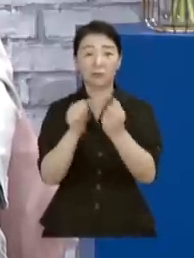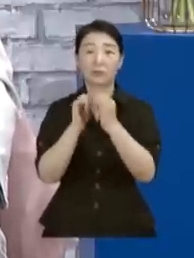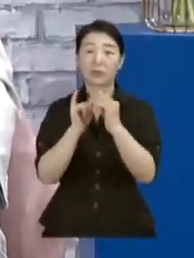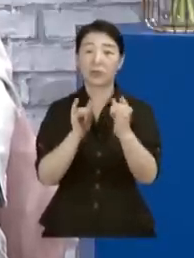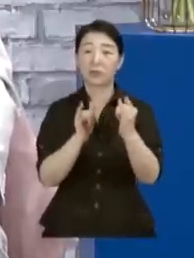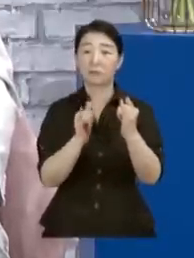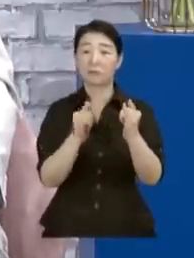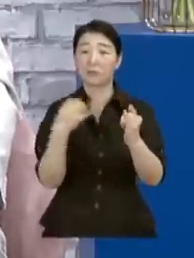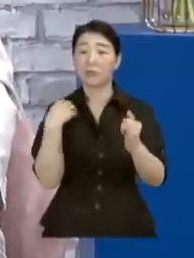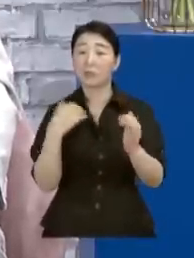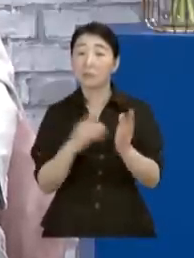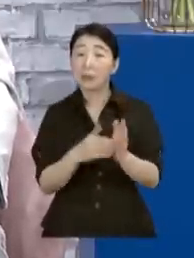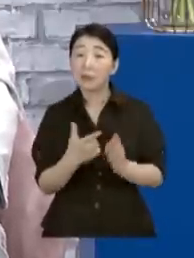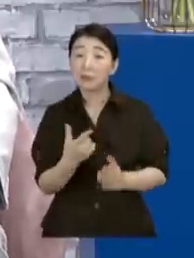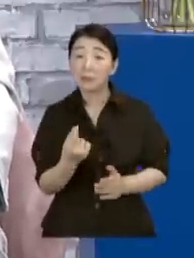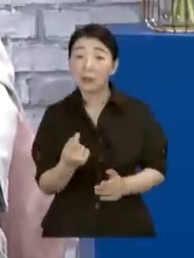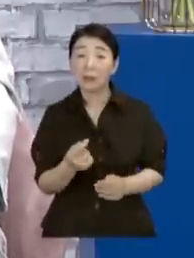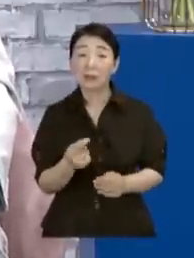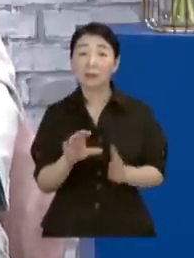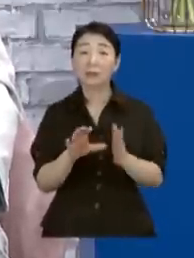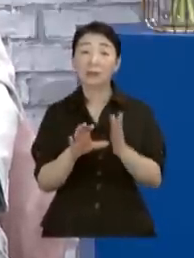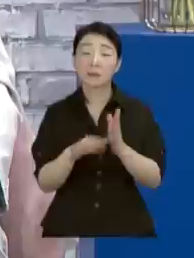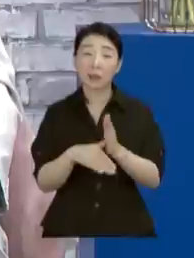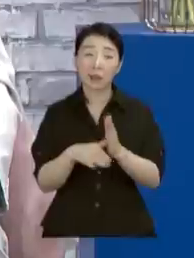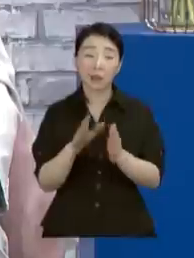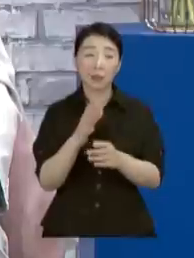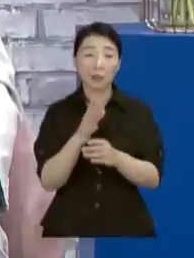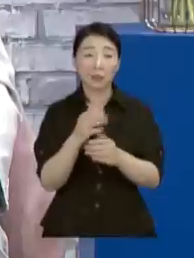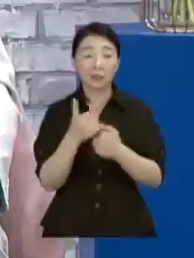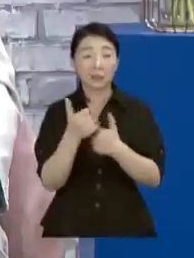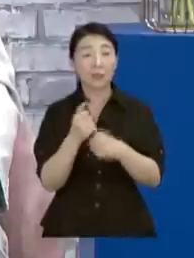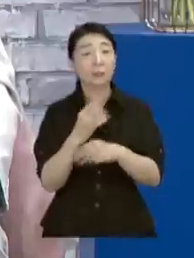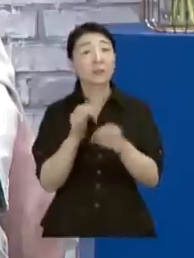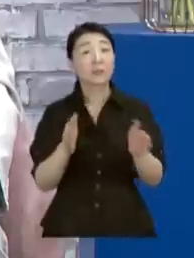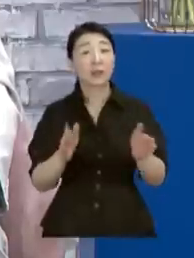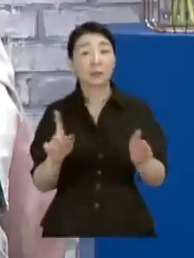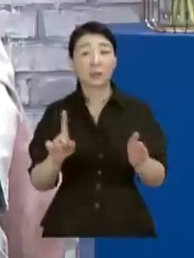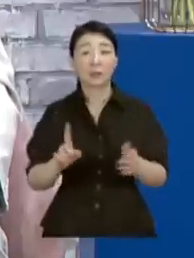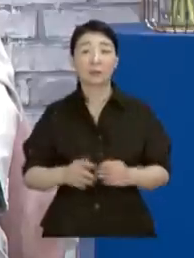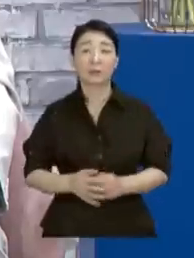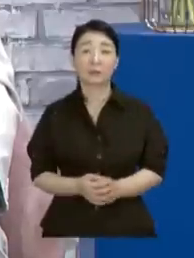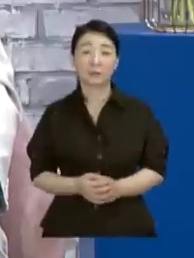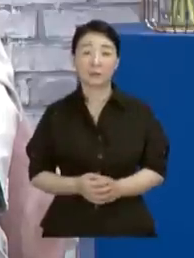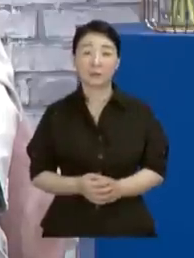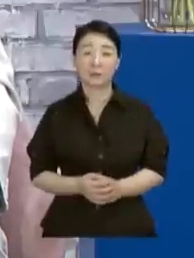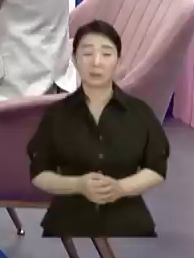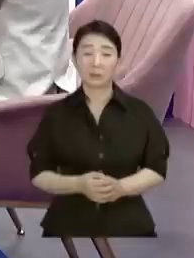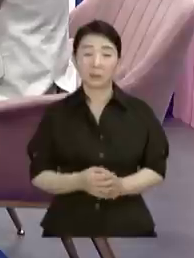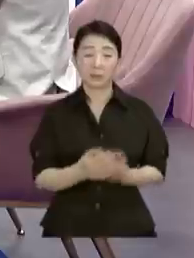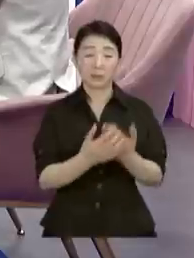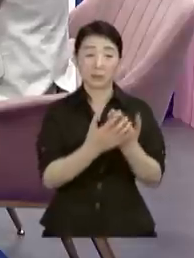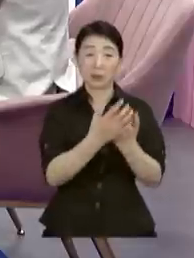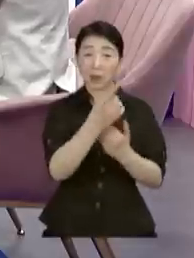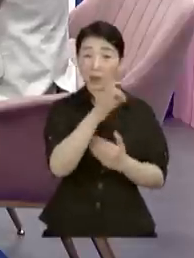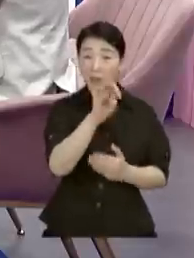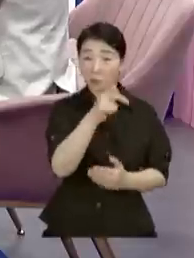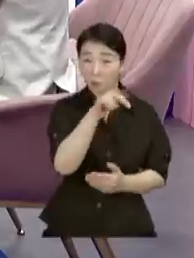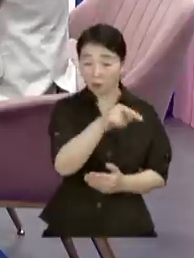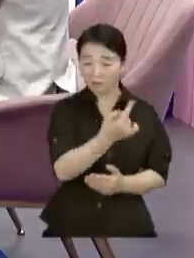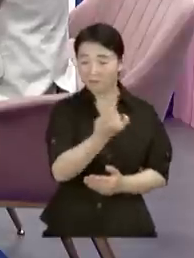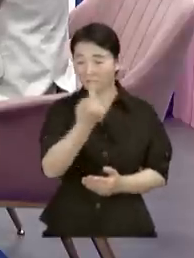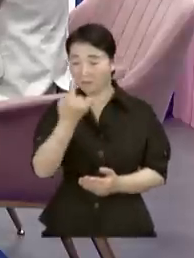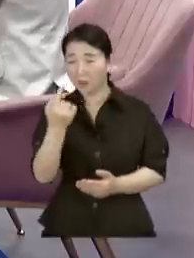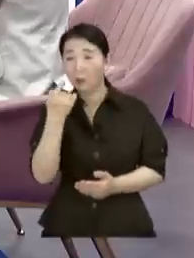탈북인을 맡아요. 한 어느 정도 기간 동안 상담이 이루어지게 되는 거예요? 네. 최소 하나원에서 나와서